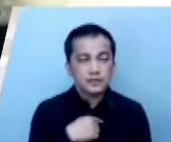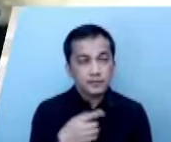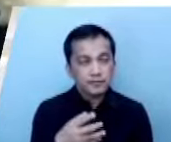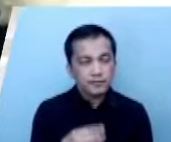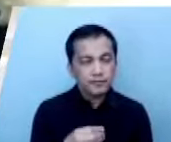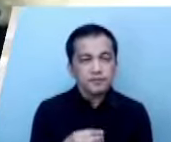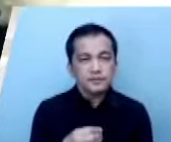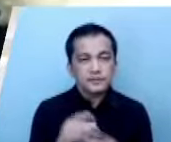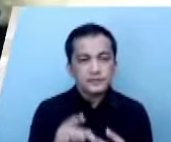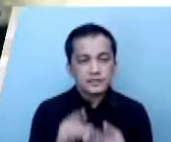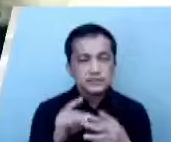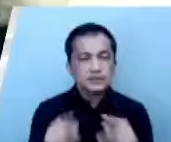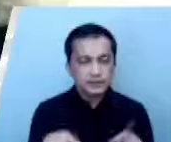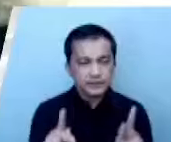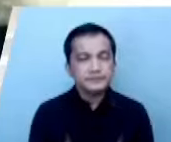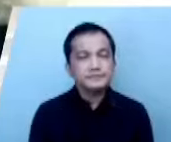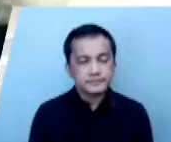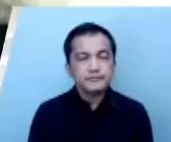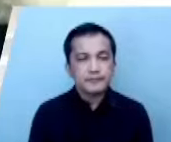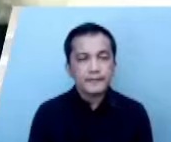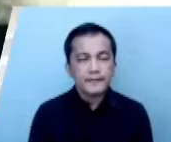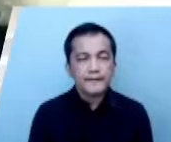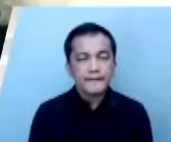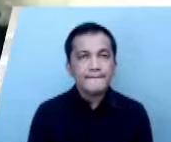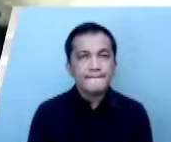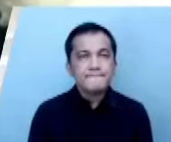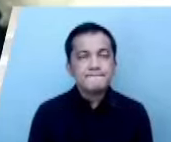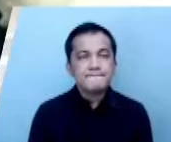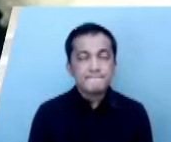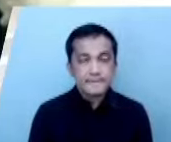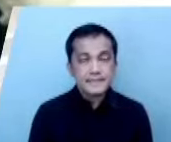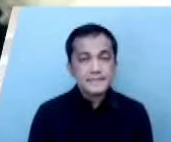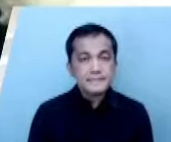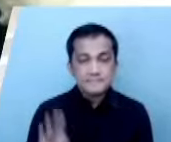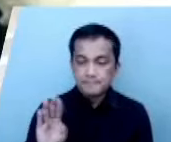permit. Bali 14 bus.